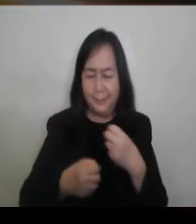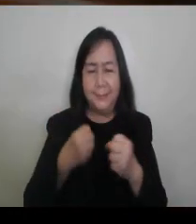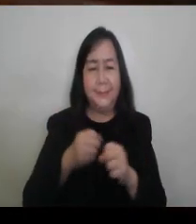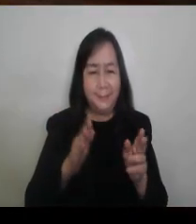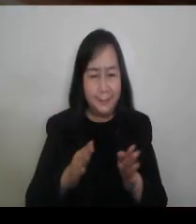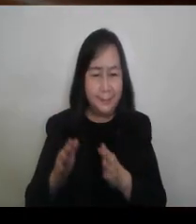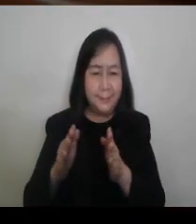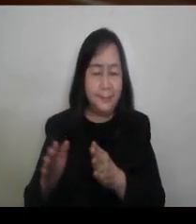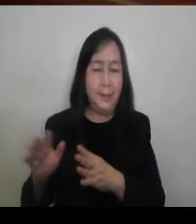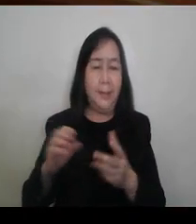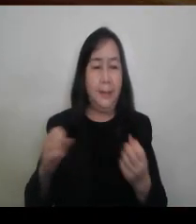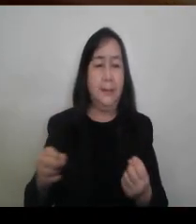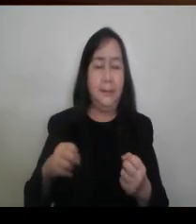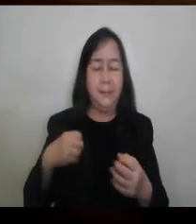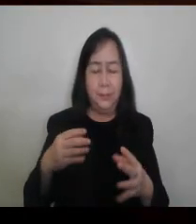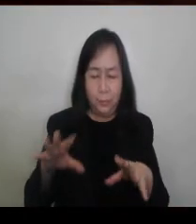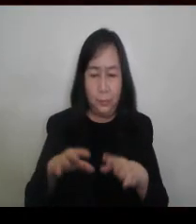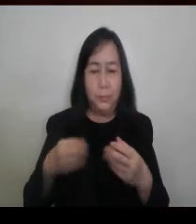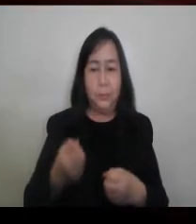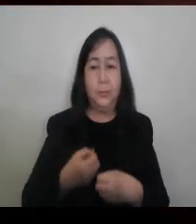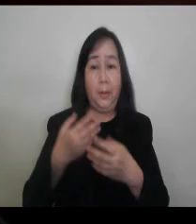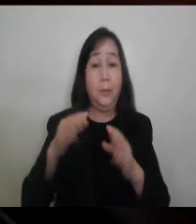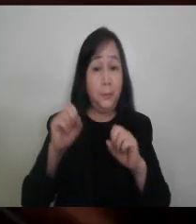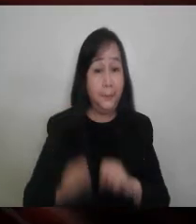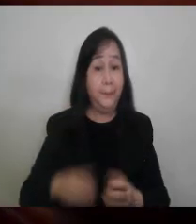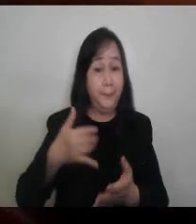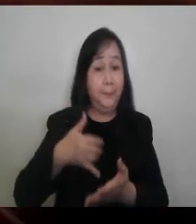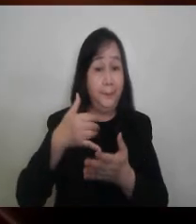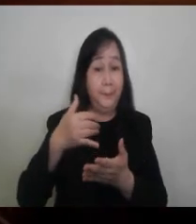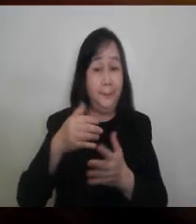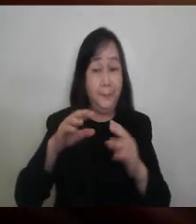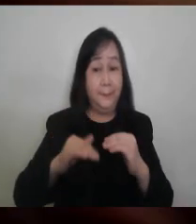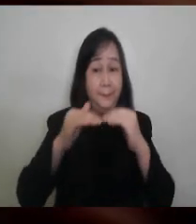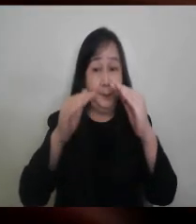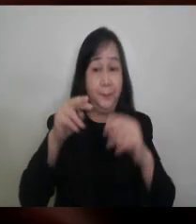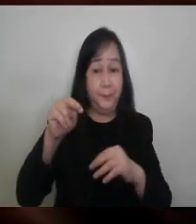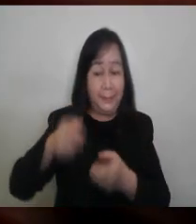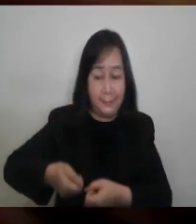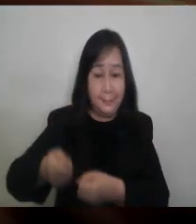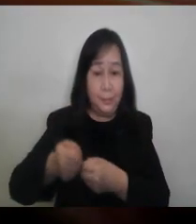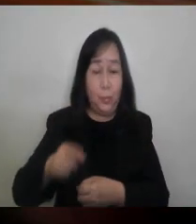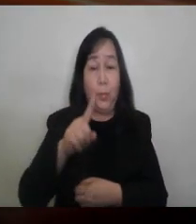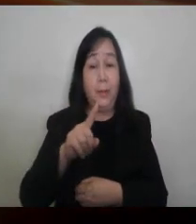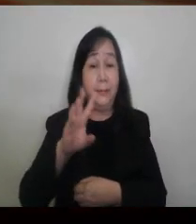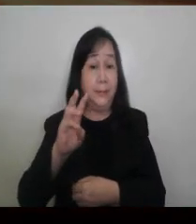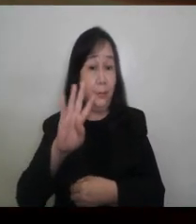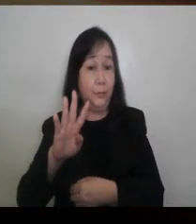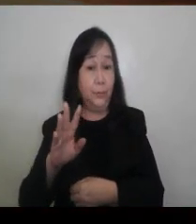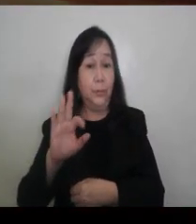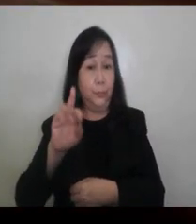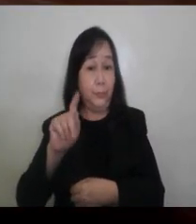dedikasyon upang maitayo. Kinailangan mo ng hukayin ng 164 feet ang lalim upang mailagay